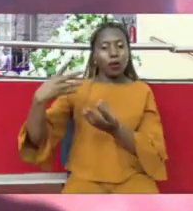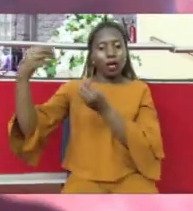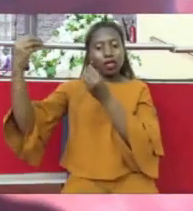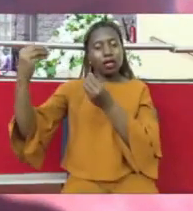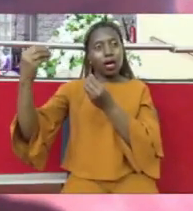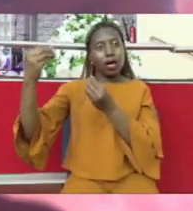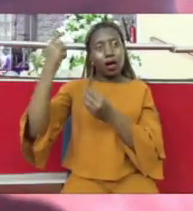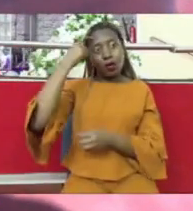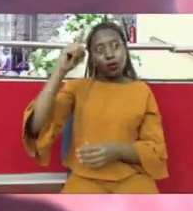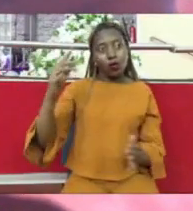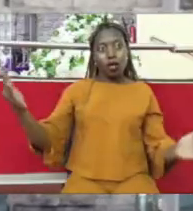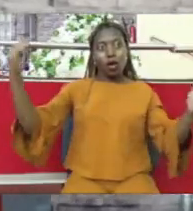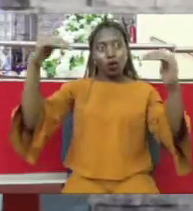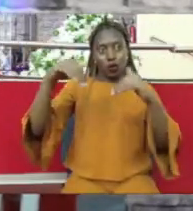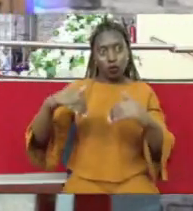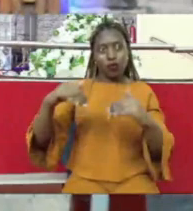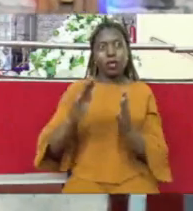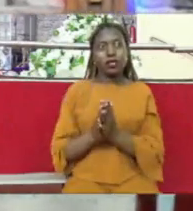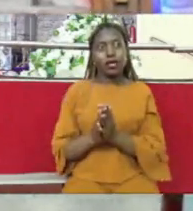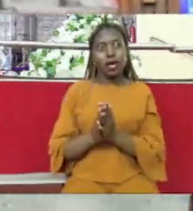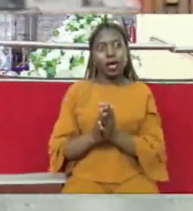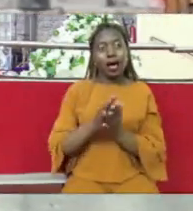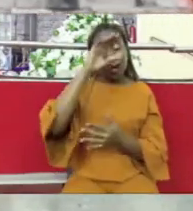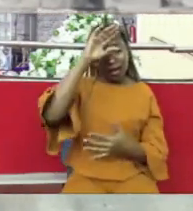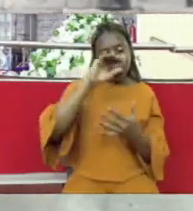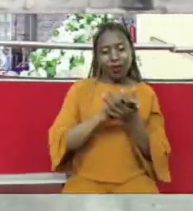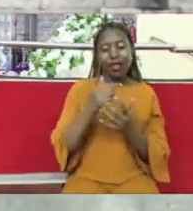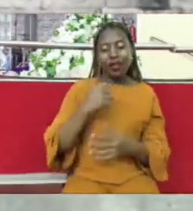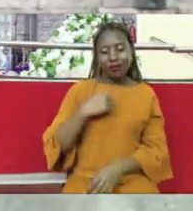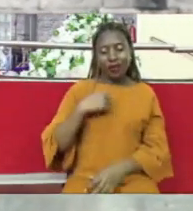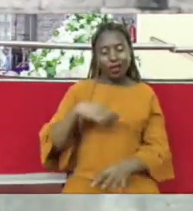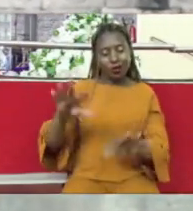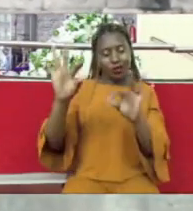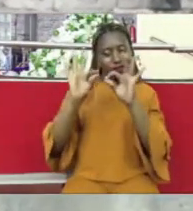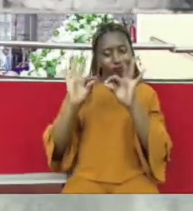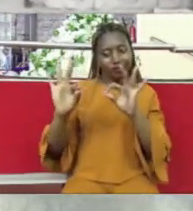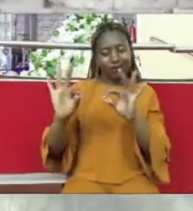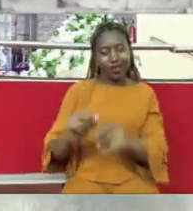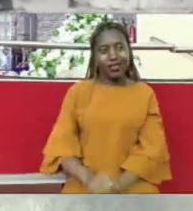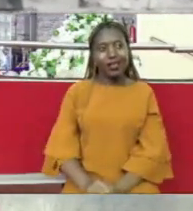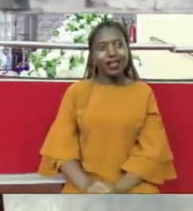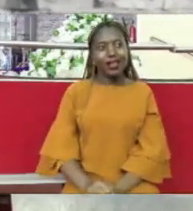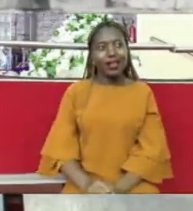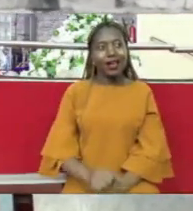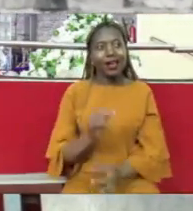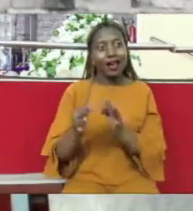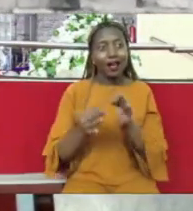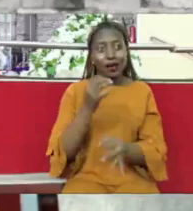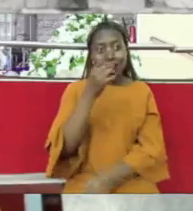kwenye kongamano la DOF. And believe you me, it was lit. Na ilikuwa moto. Kama we ni kijana unajua, it